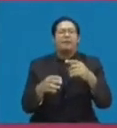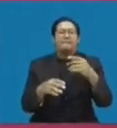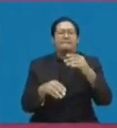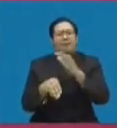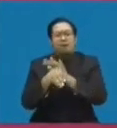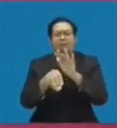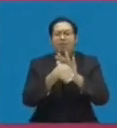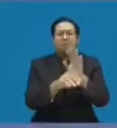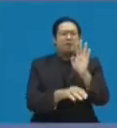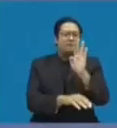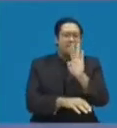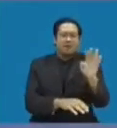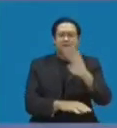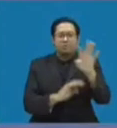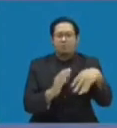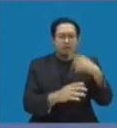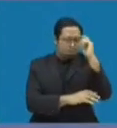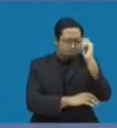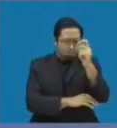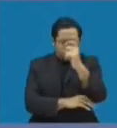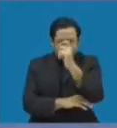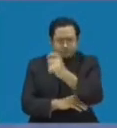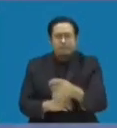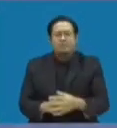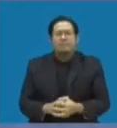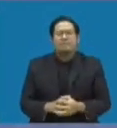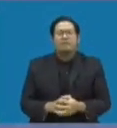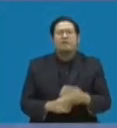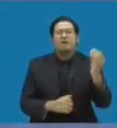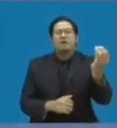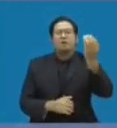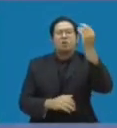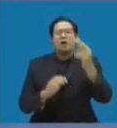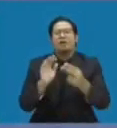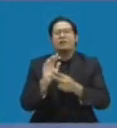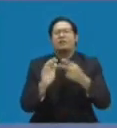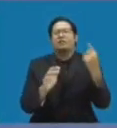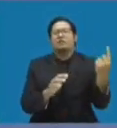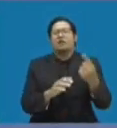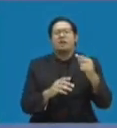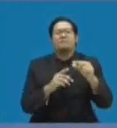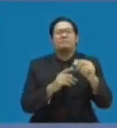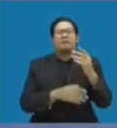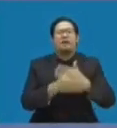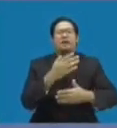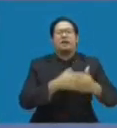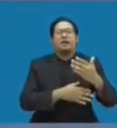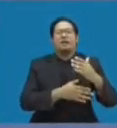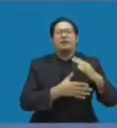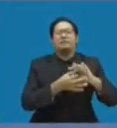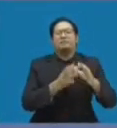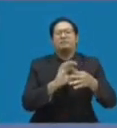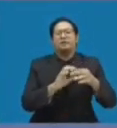Hai yang cermati ketua nasional paralympic komite Indonesia